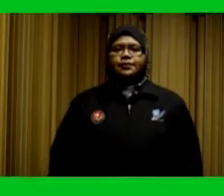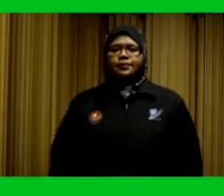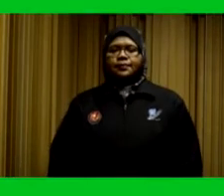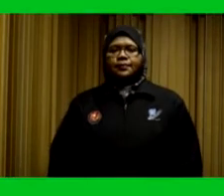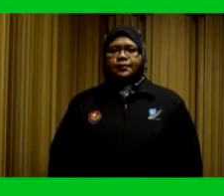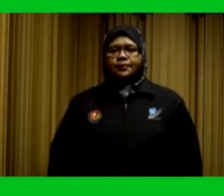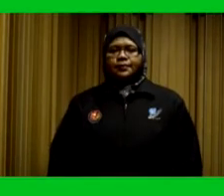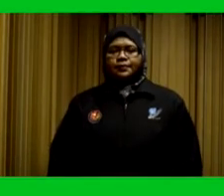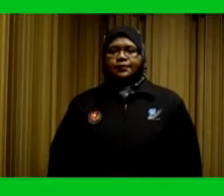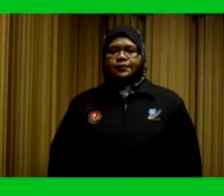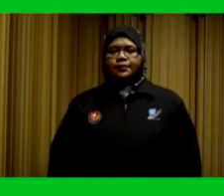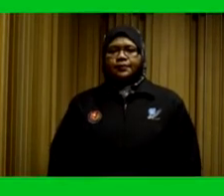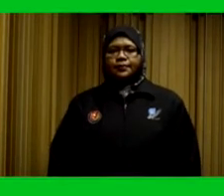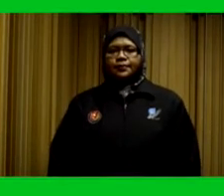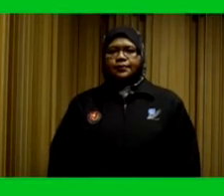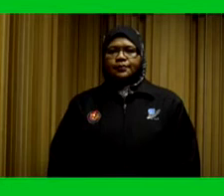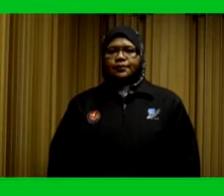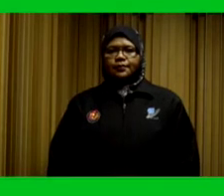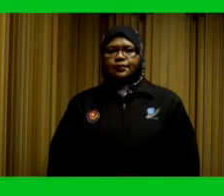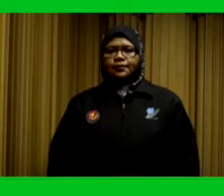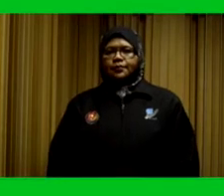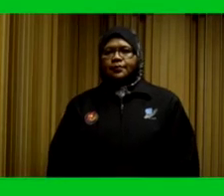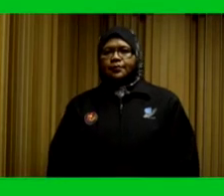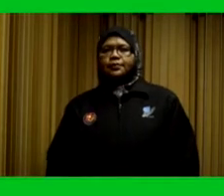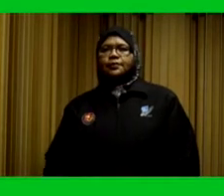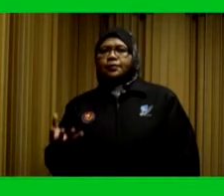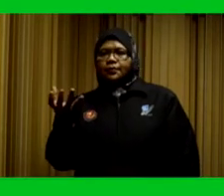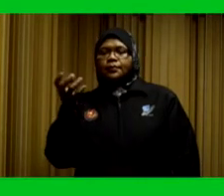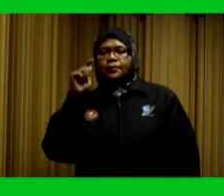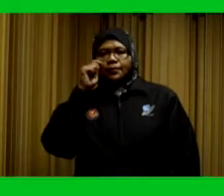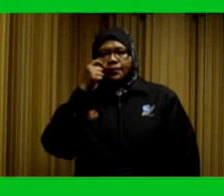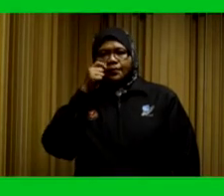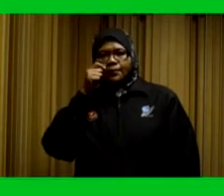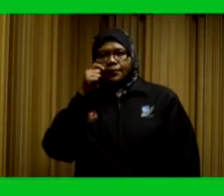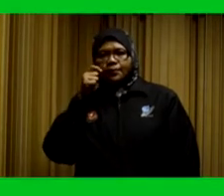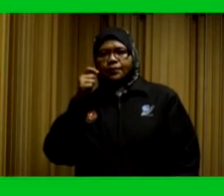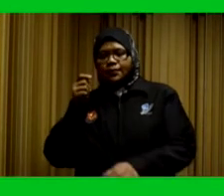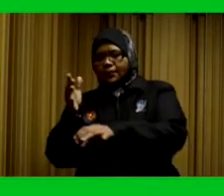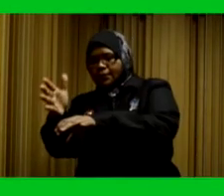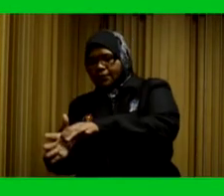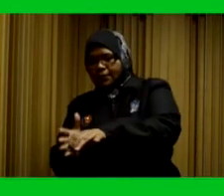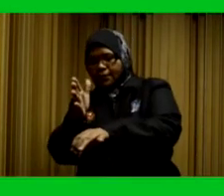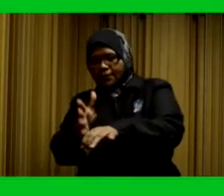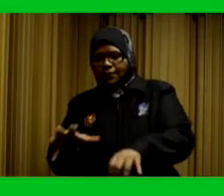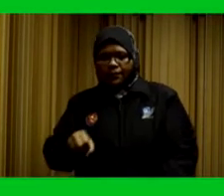Seterusnya, potong bulat bawang besar dan masukkan ke dalam kuali.